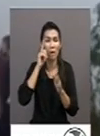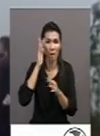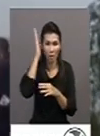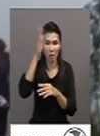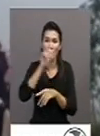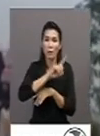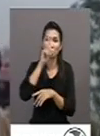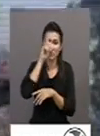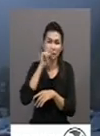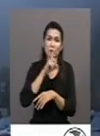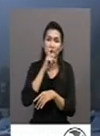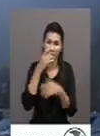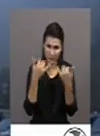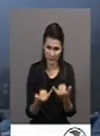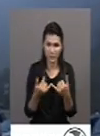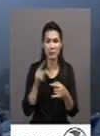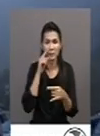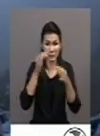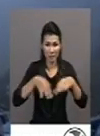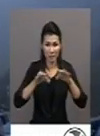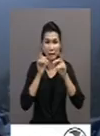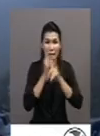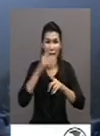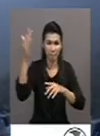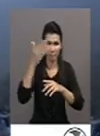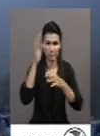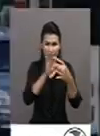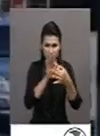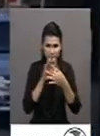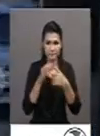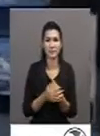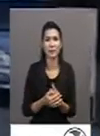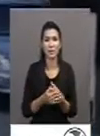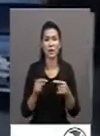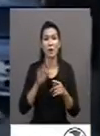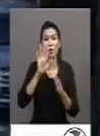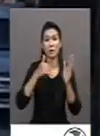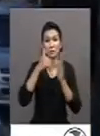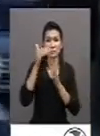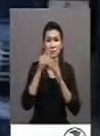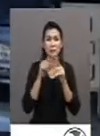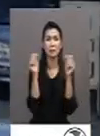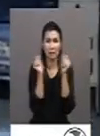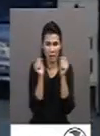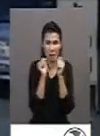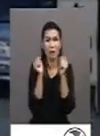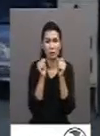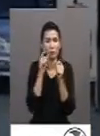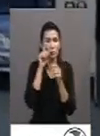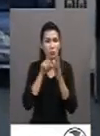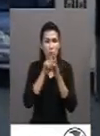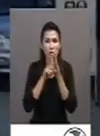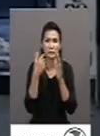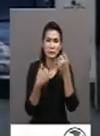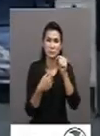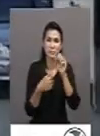ช่วงวันเสาร์ถึงอาทิตย์นี้ซึ่งก็ขึ้นอยู่กับสภาพอากาศด้วยนะครับในขณะที่ตัวเมืองเชียงใหม่อากาศหนาวเย็นเหมือนกันครับอุณหภูมิเฉลี่ยอยู่ที่